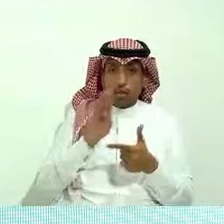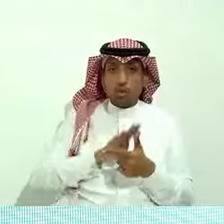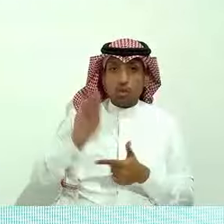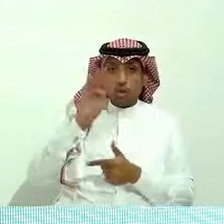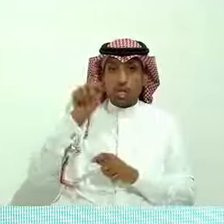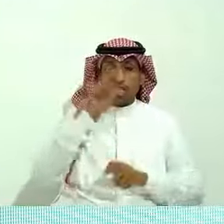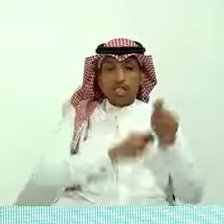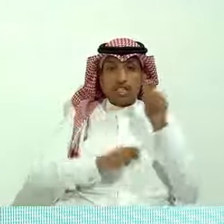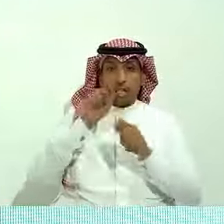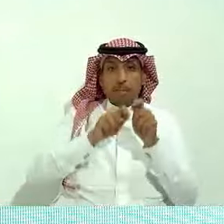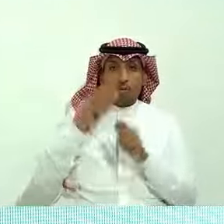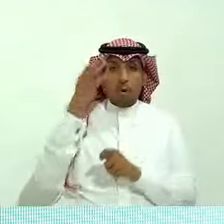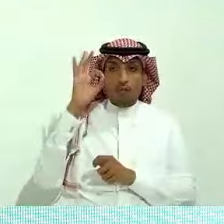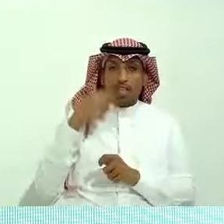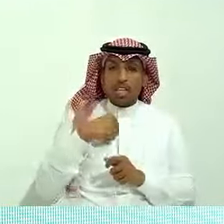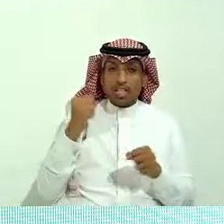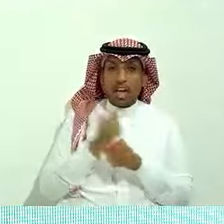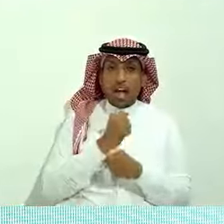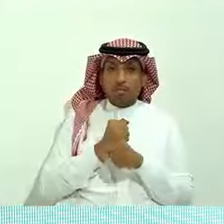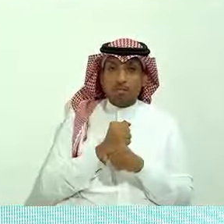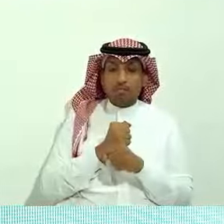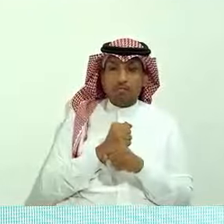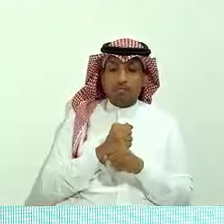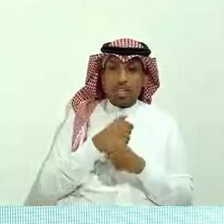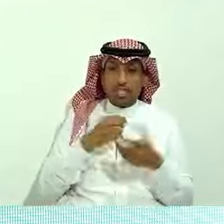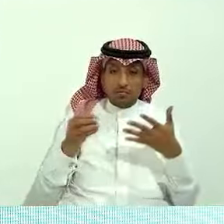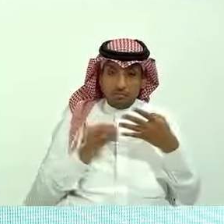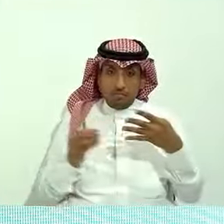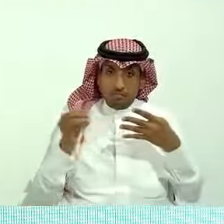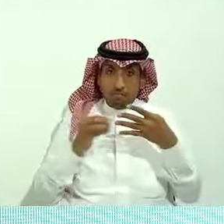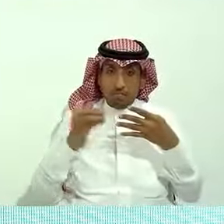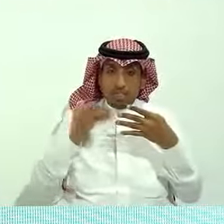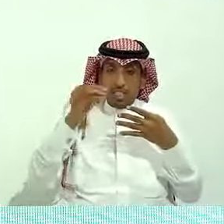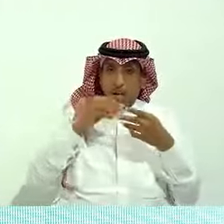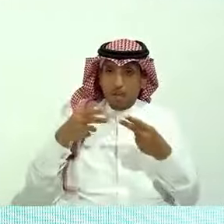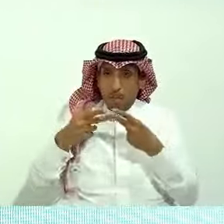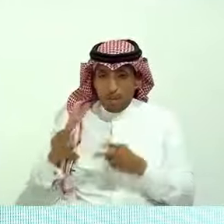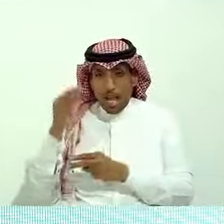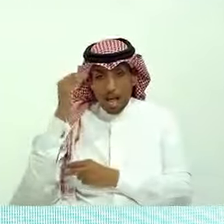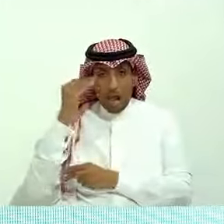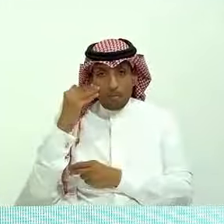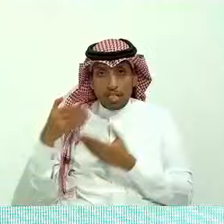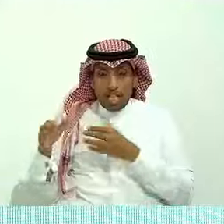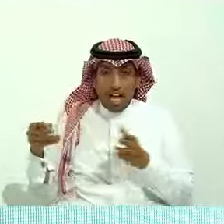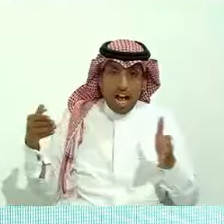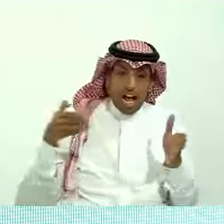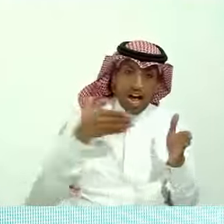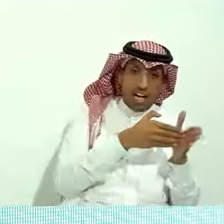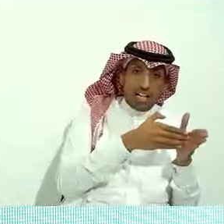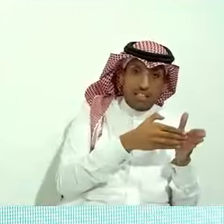التصاميم والفنون. يعني أنا من الناس المخرمين اللي عاشوا تعليم البنات من بدايته إلى أن